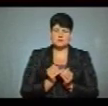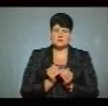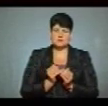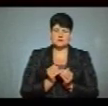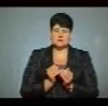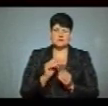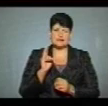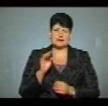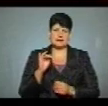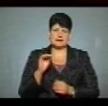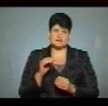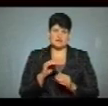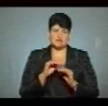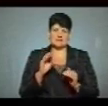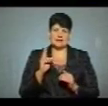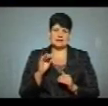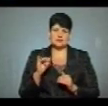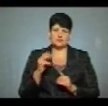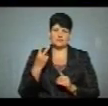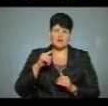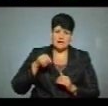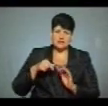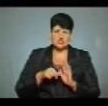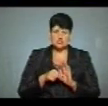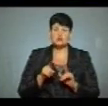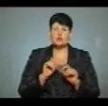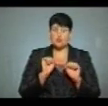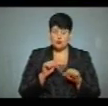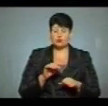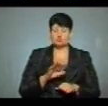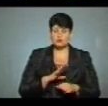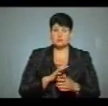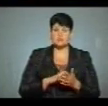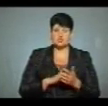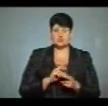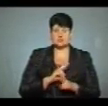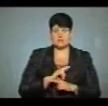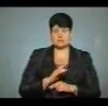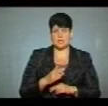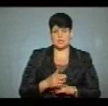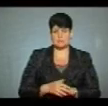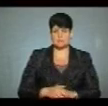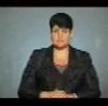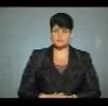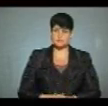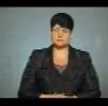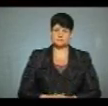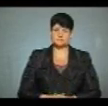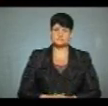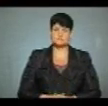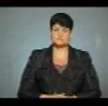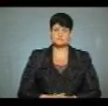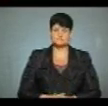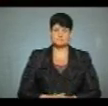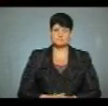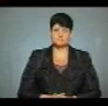зменшений рівень кисню до 2,6, що могло бути причиною загибелі риби. Богдана Сарабун, Андрій Прокопів.